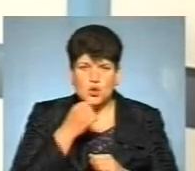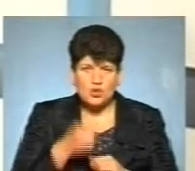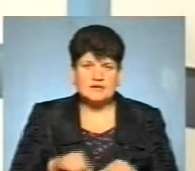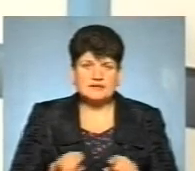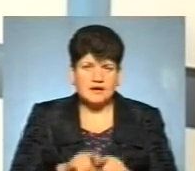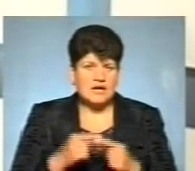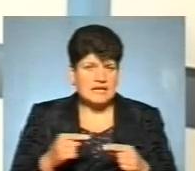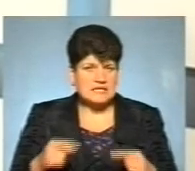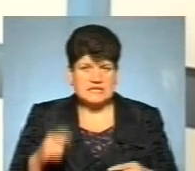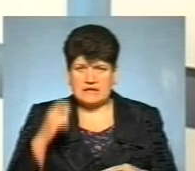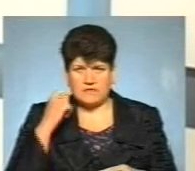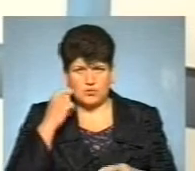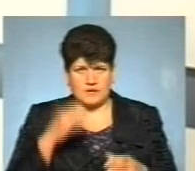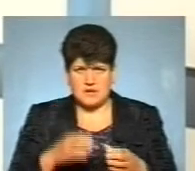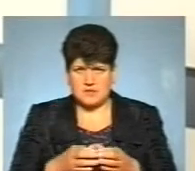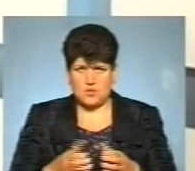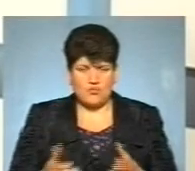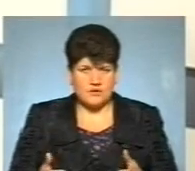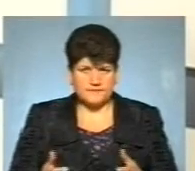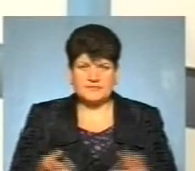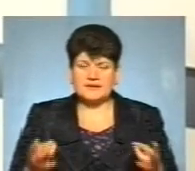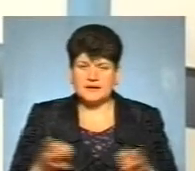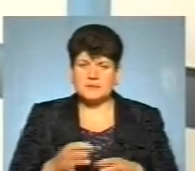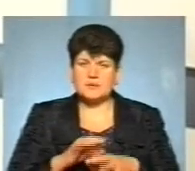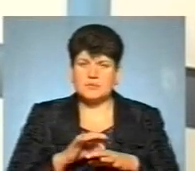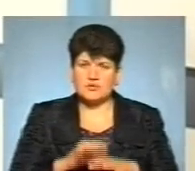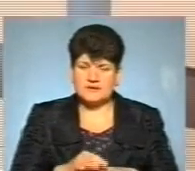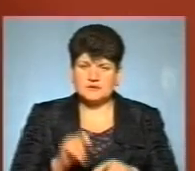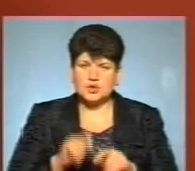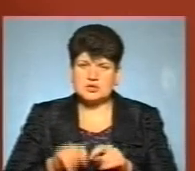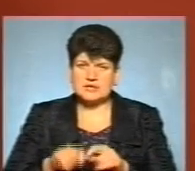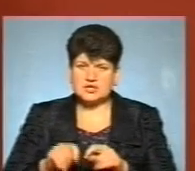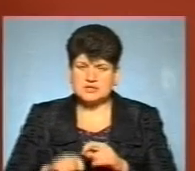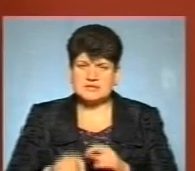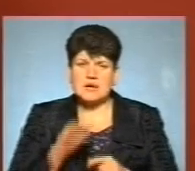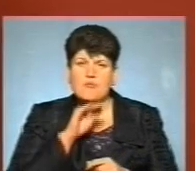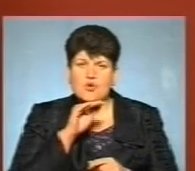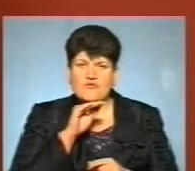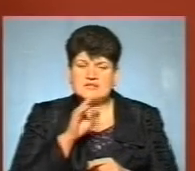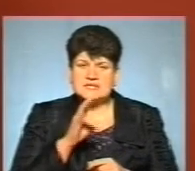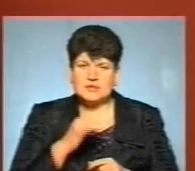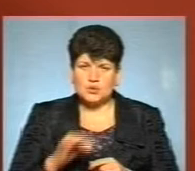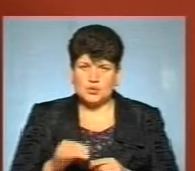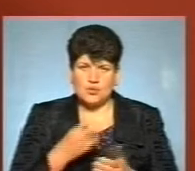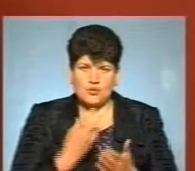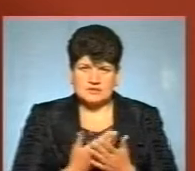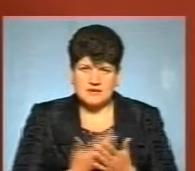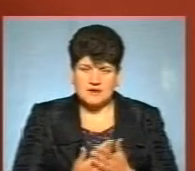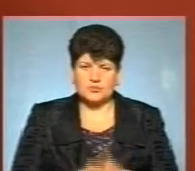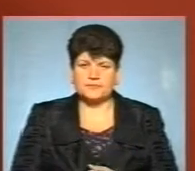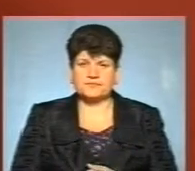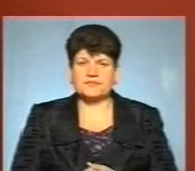теж різних вікових категорій. Треба провести дослідження за професійною ознакою.